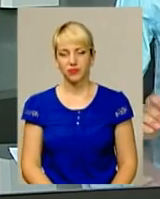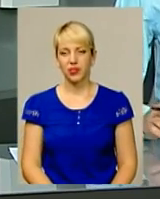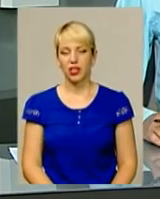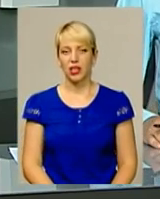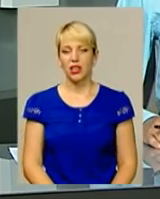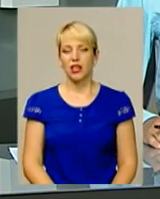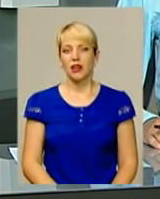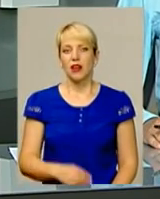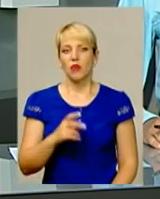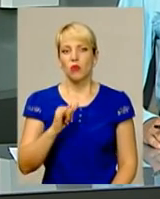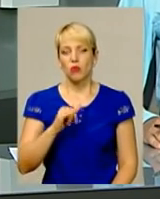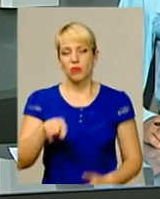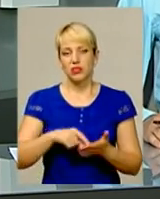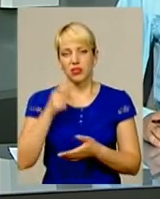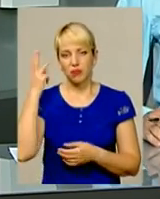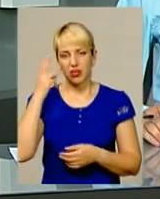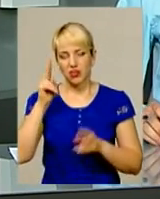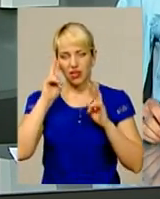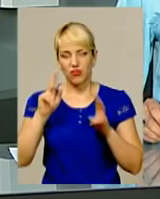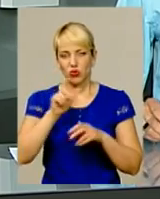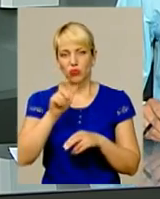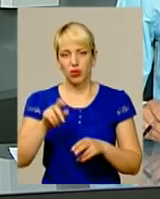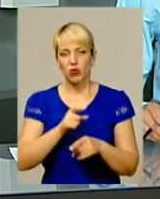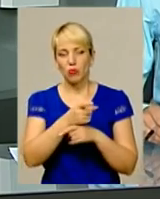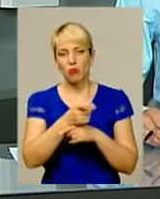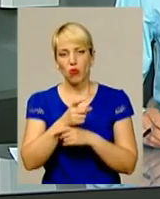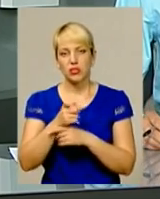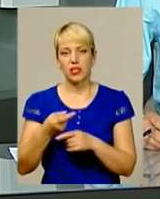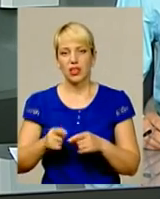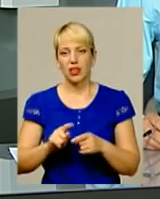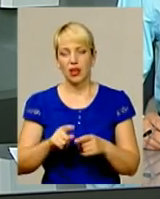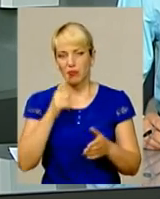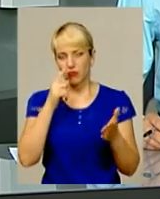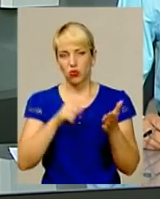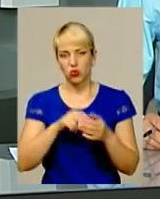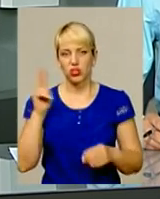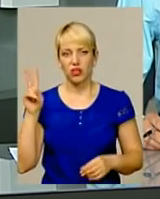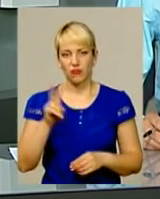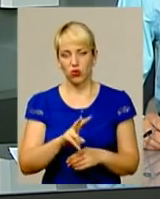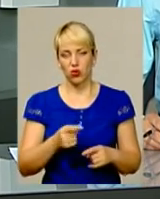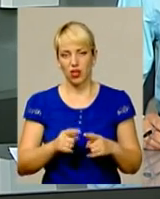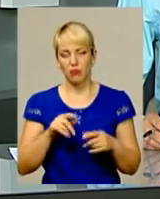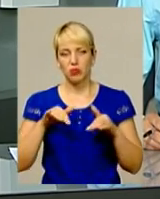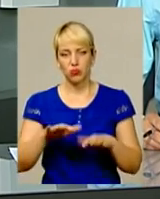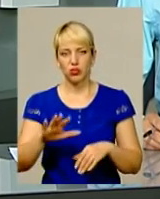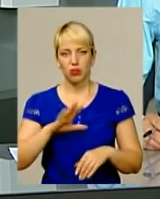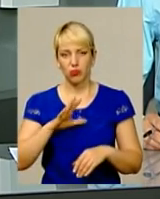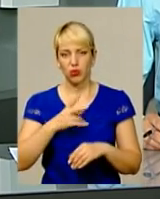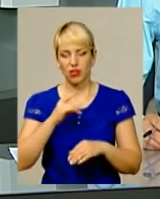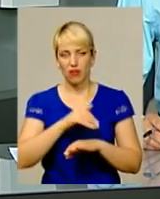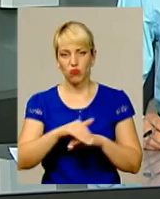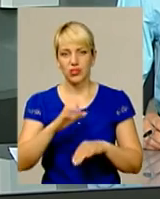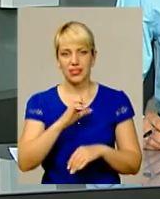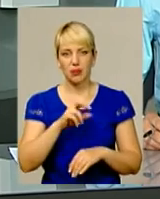Із кущів по Рогатому у Хмельницькому невідомі пострілами з пневматичної зброї влучили у тролейбус. Подія відбулася на вулиці